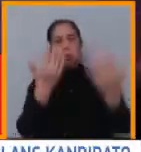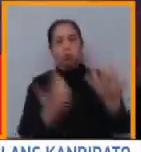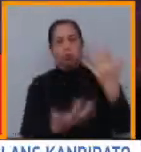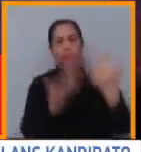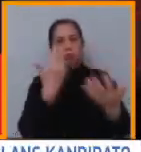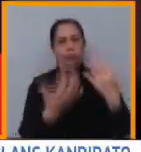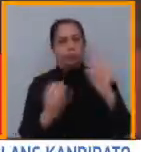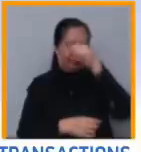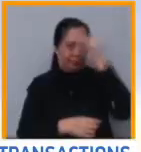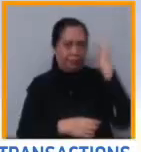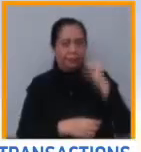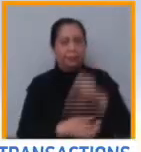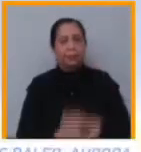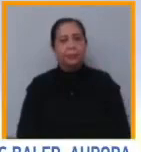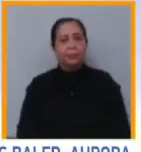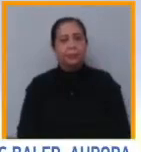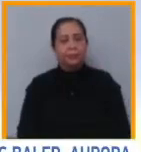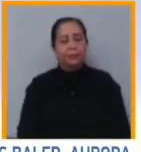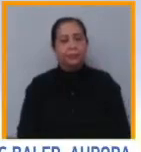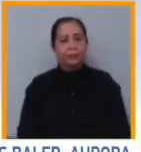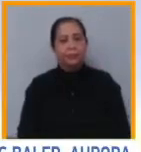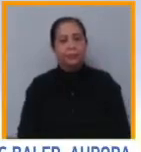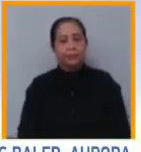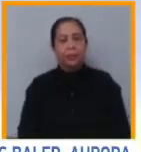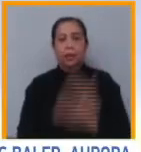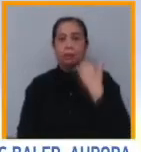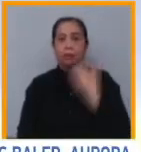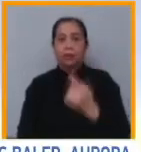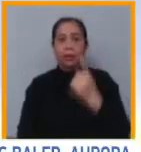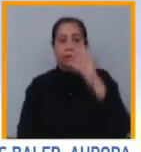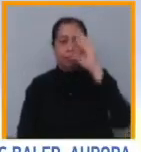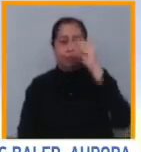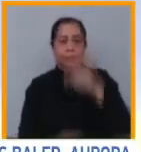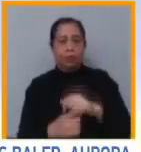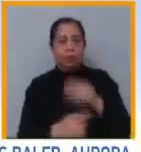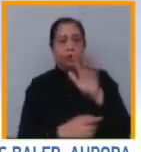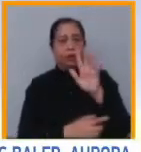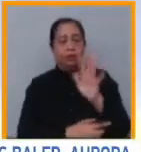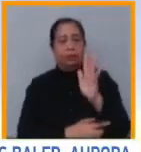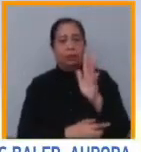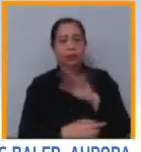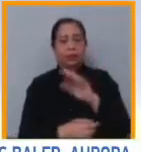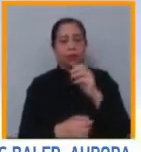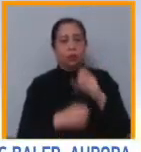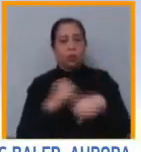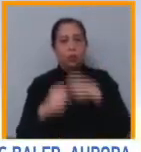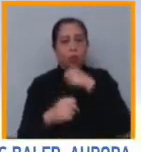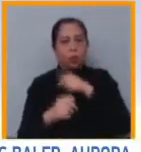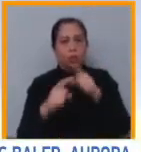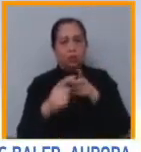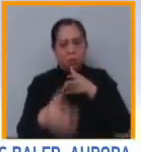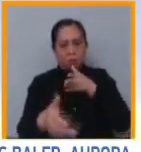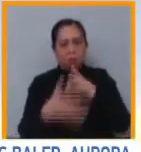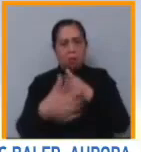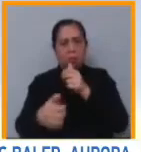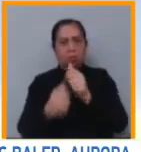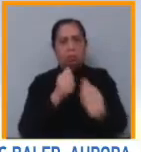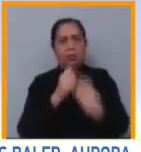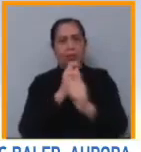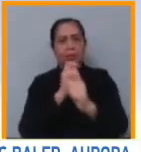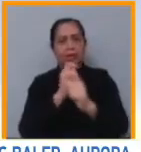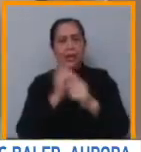na nasaktan. Patay ang isang lalaking 55 taong gulang matapos masagasaan ng truck sa Labo, Camarines